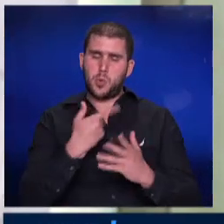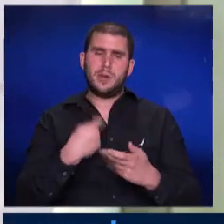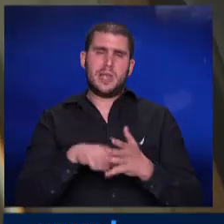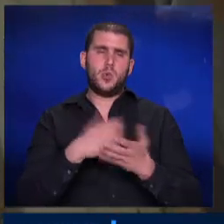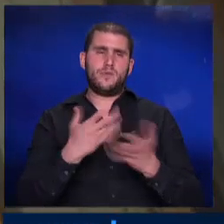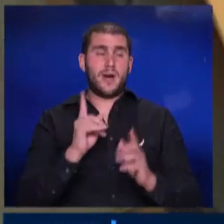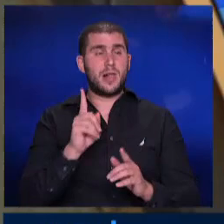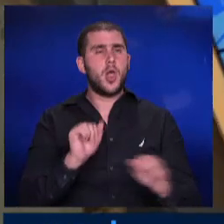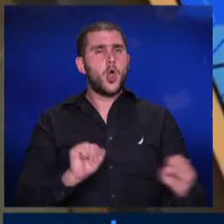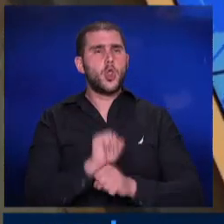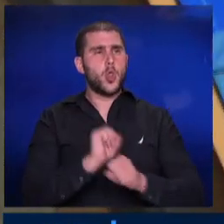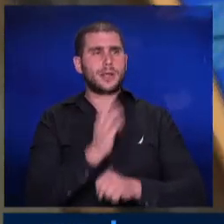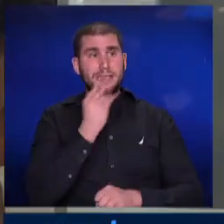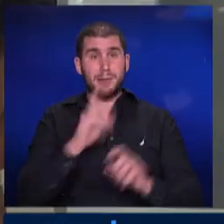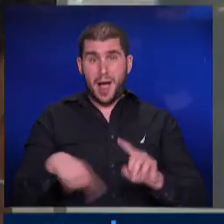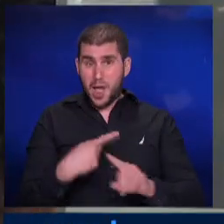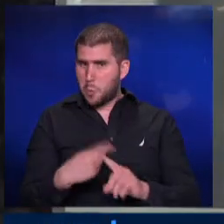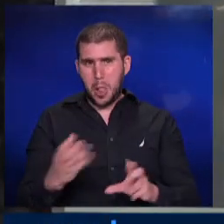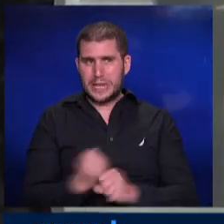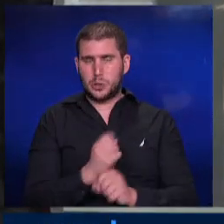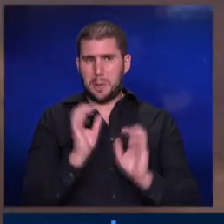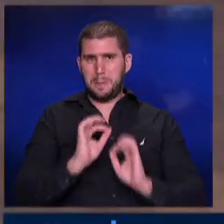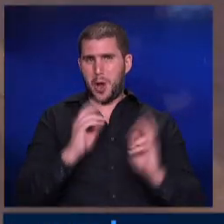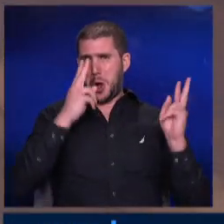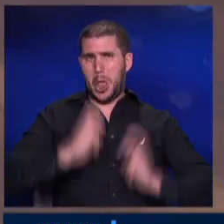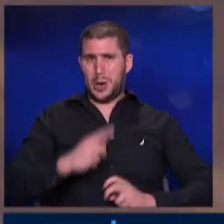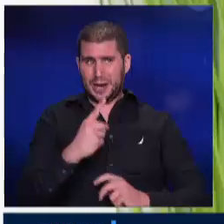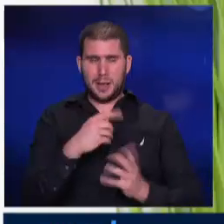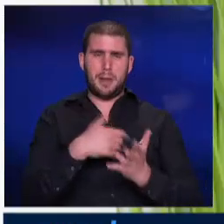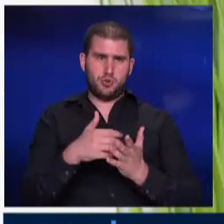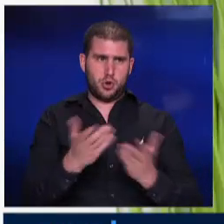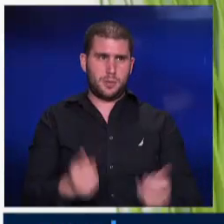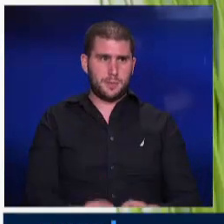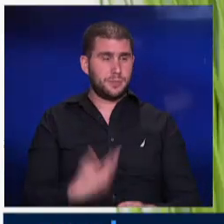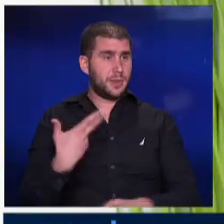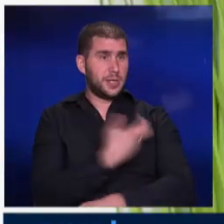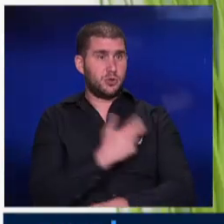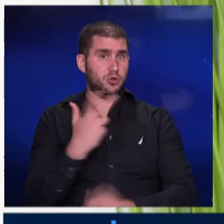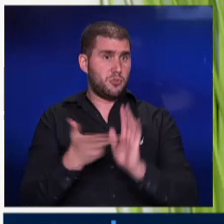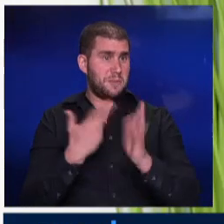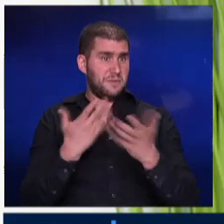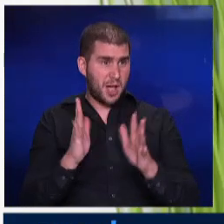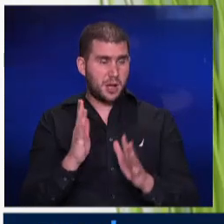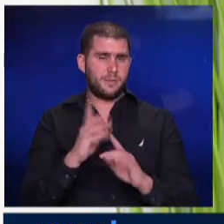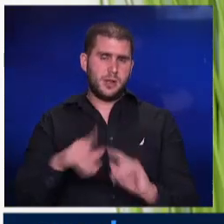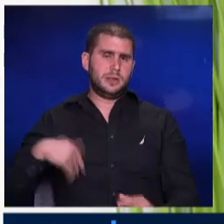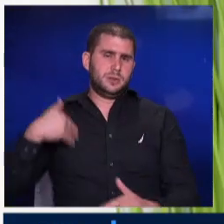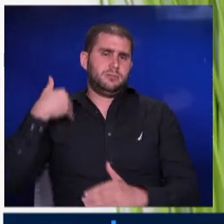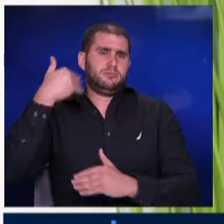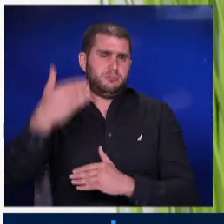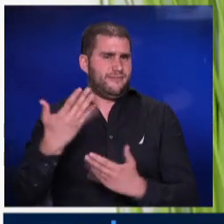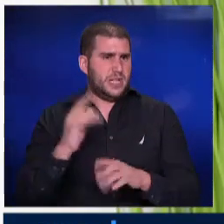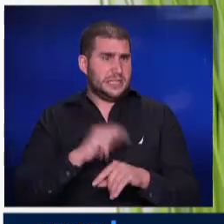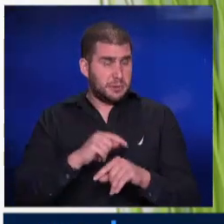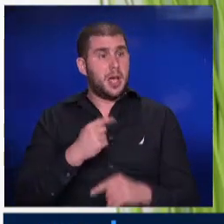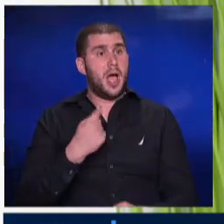אולם תלונות של ישראלים שגם היום לא מצליחים להנפיק את התעודה ממשיכות להגיע. התחסנתי בשלוש מנות, עבר הזמן הנדרש,